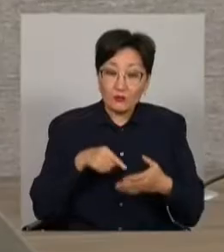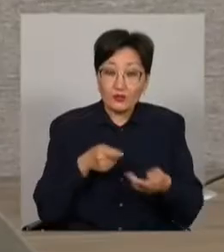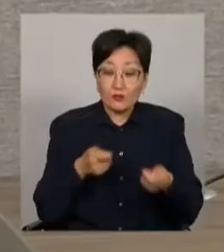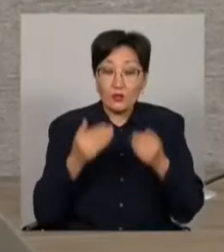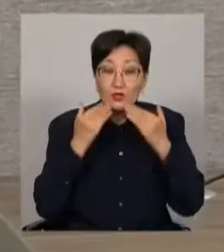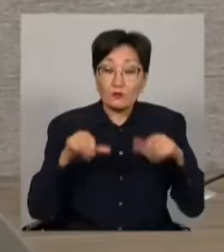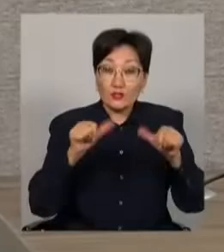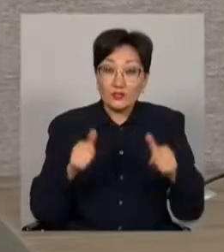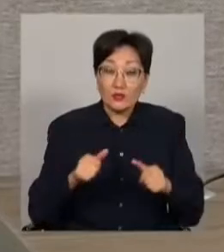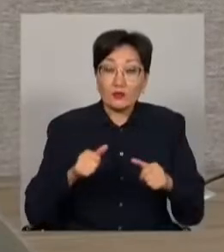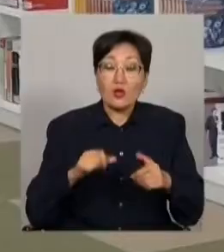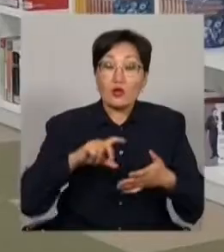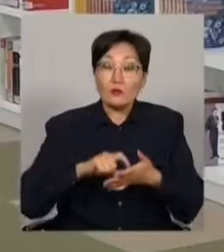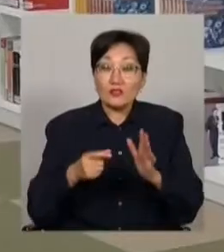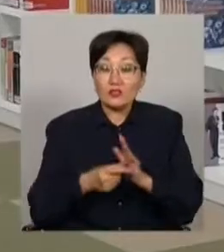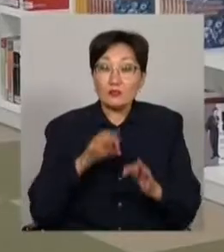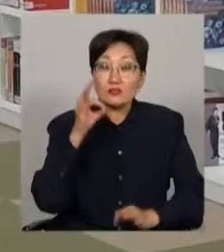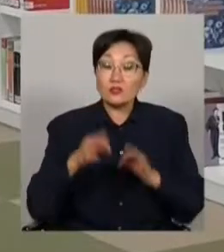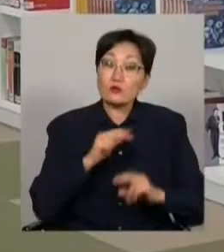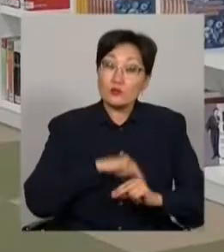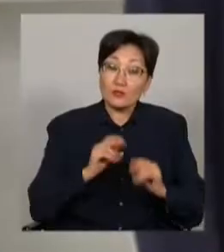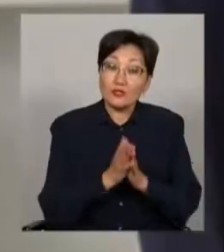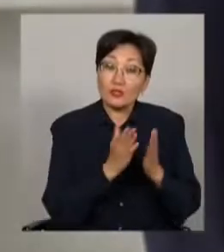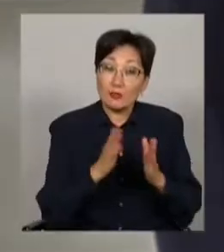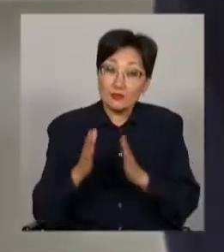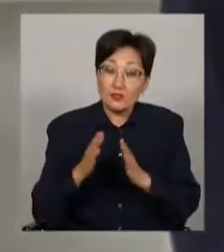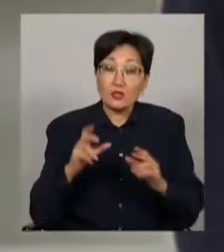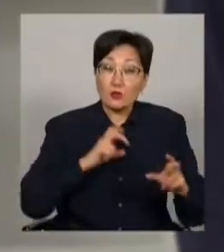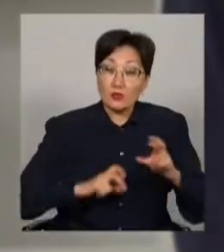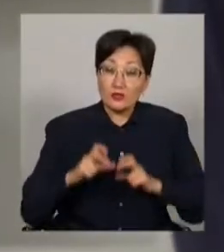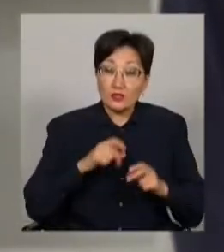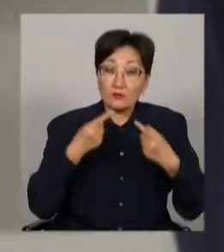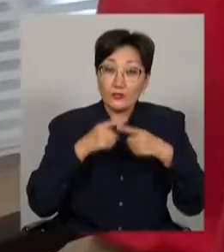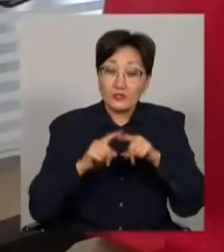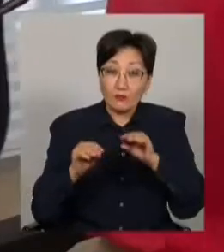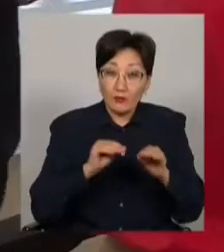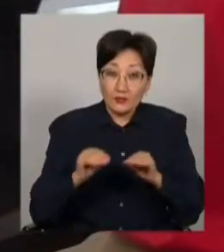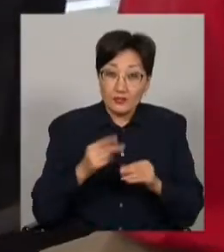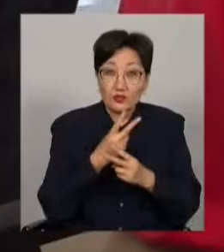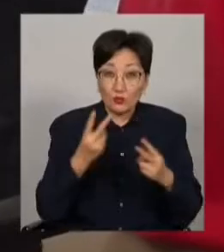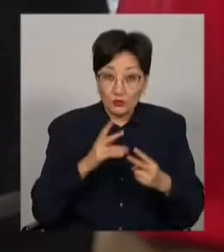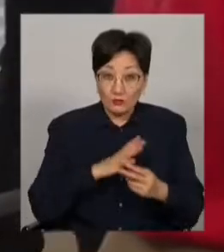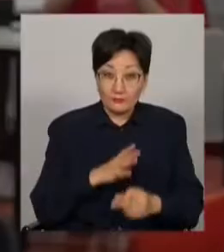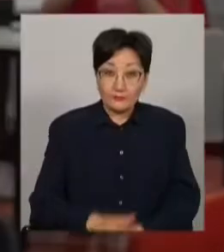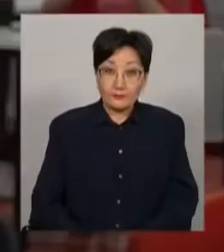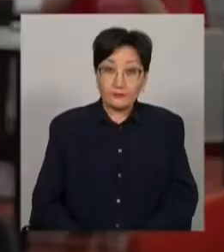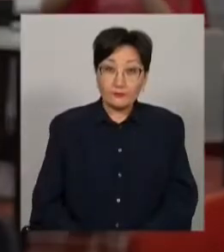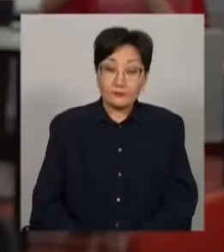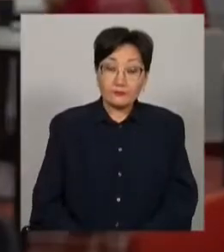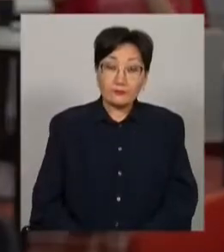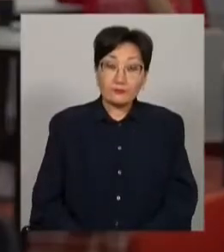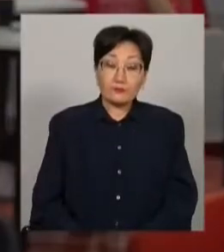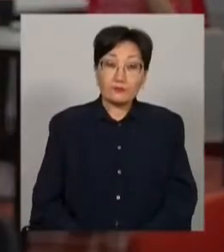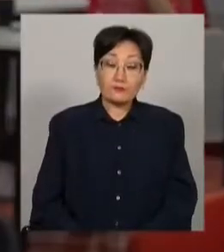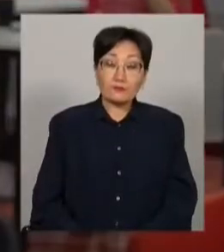соңғы үлгідегі зертханалармен тәулік бойы жұмыс істейтін кітапханамен университеттің техникалық базасымен танысты. Это здание Нархоза было